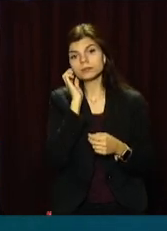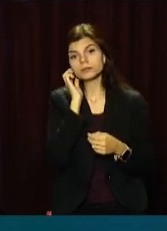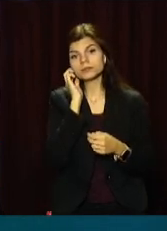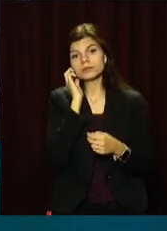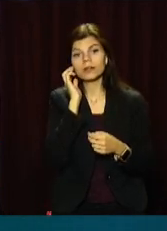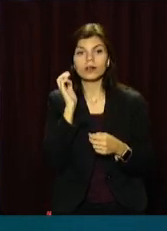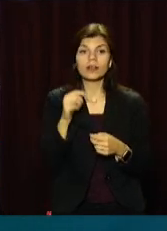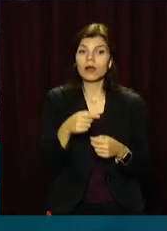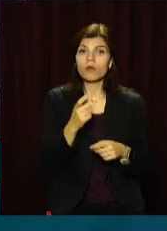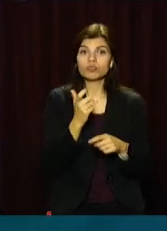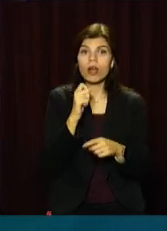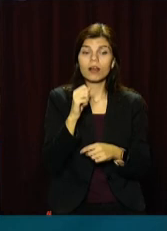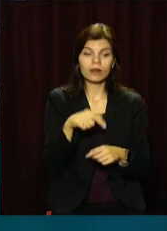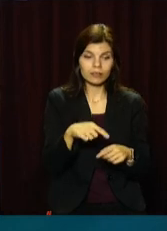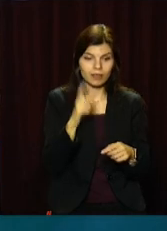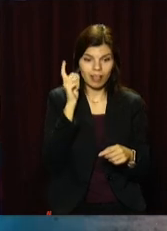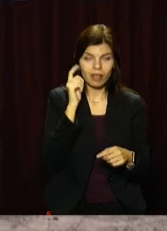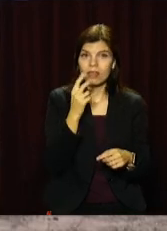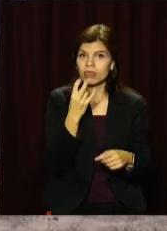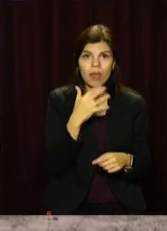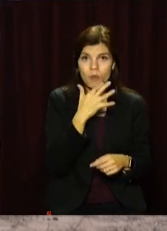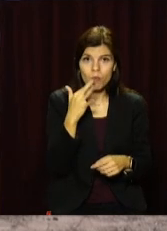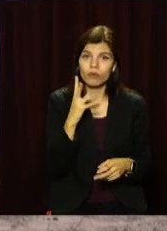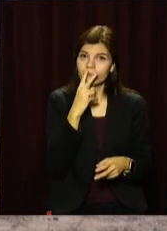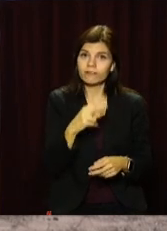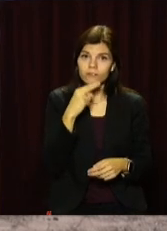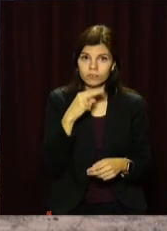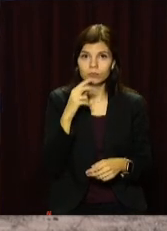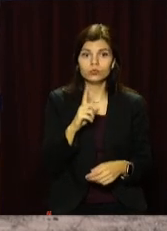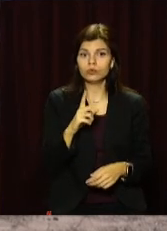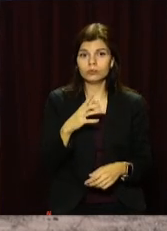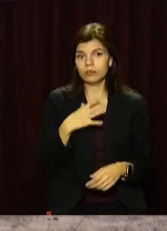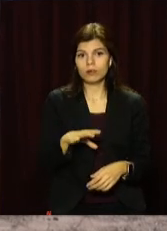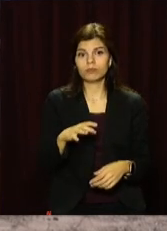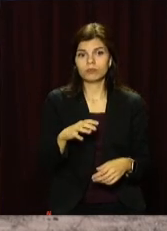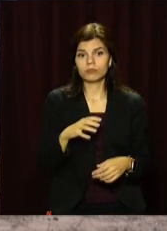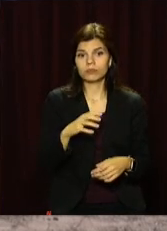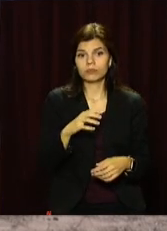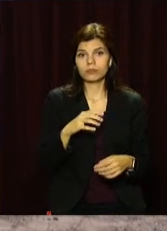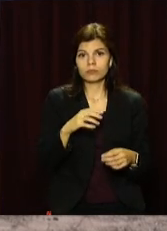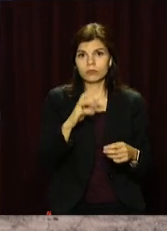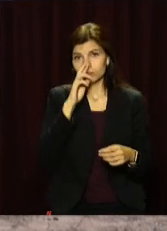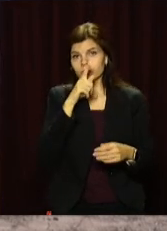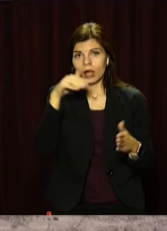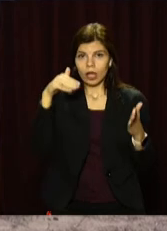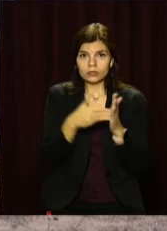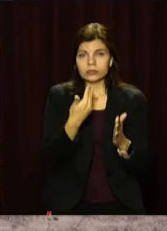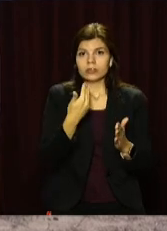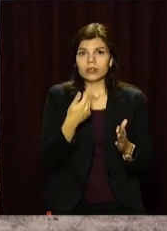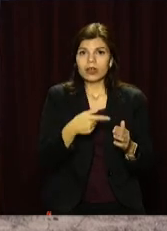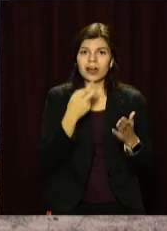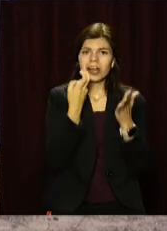артефактів не дуже багато, але вони попадаються, і тому треба уважно дивитися, щоб підіймати ці шматочки кераміки,